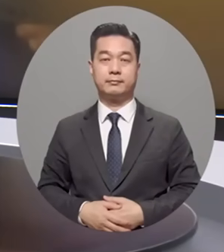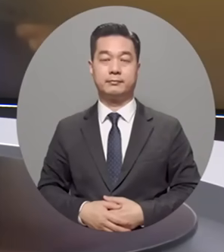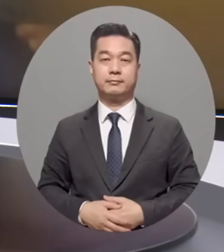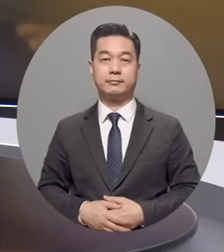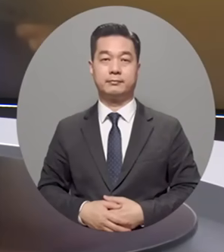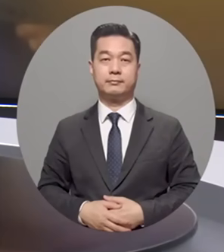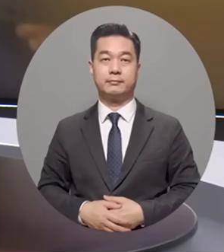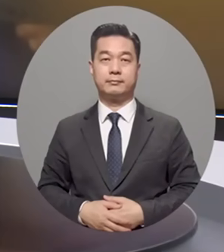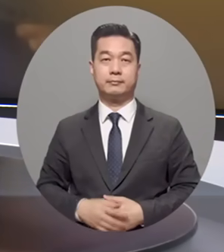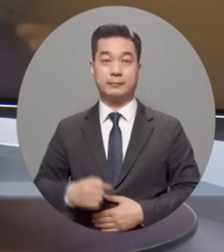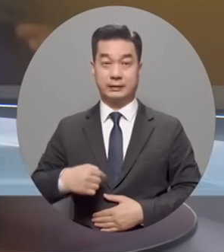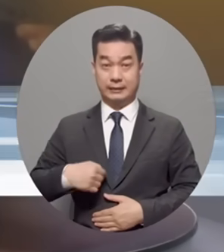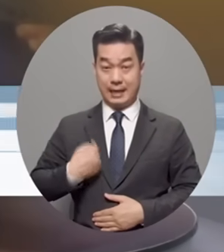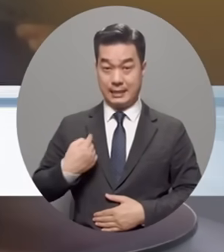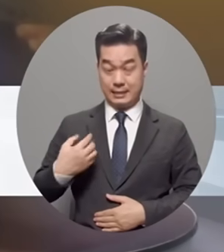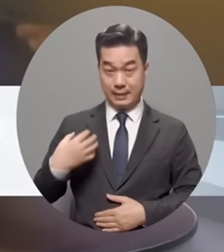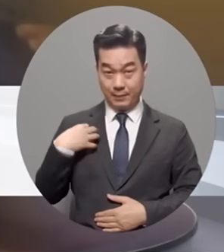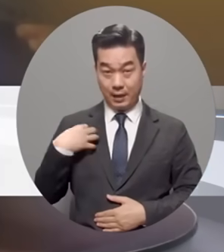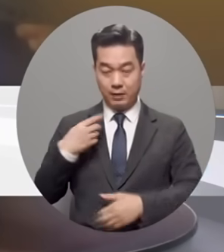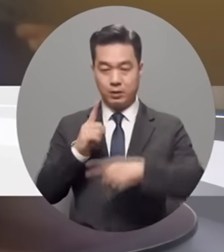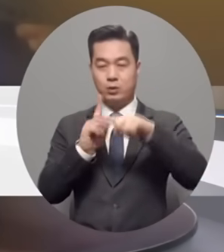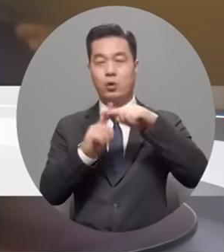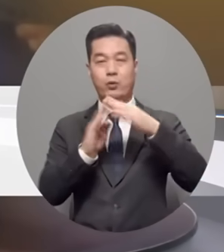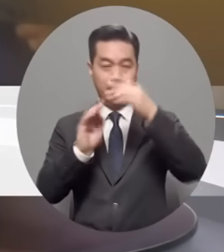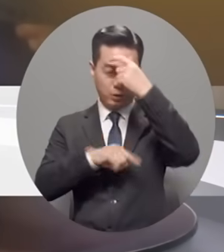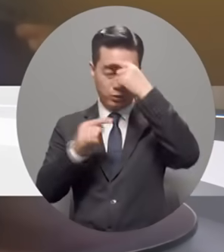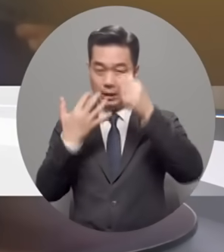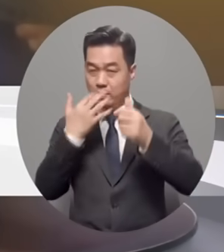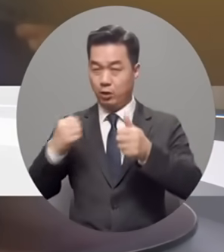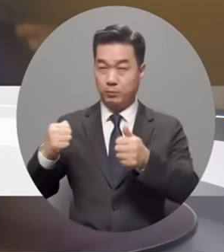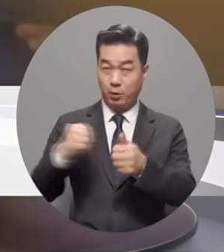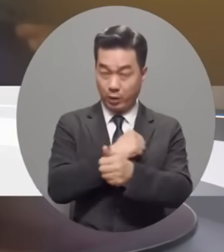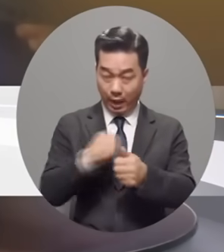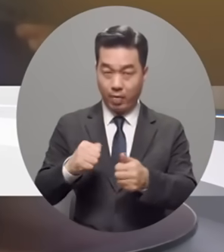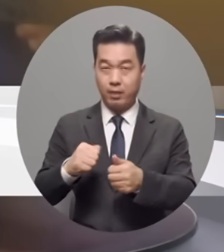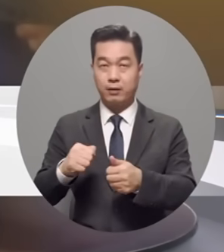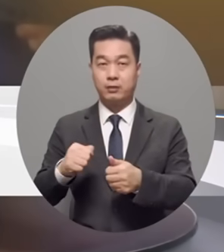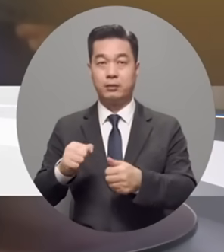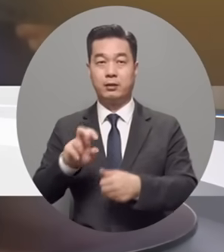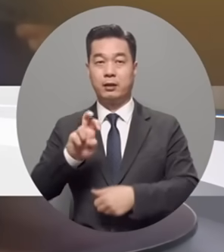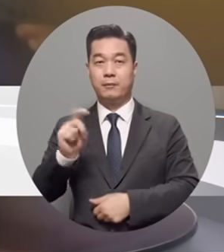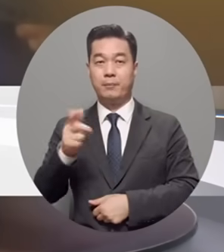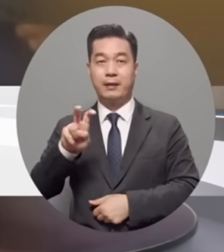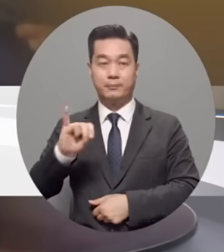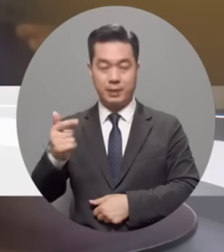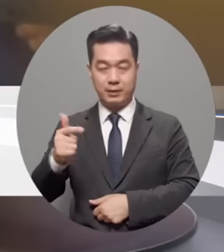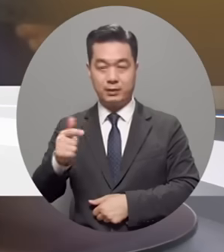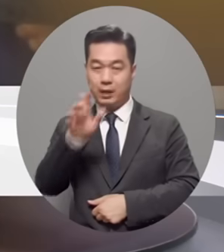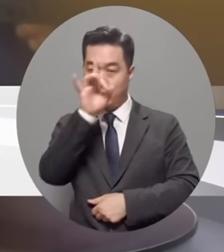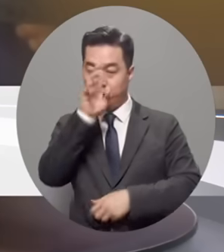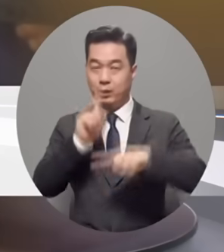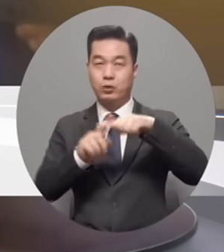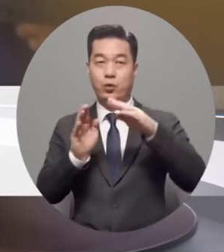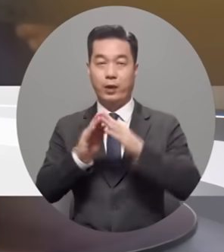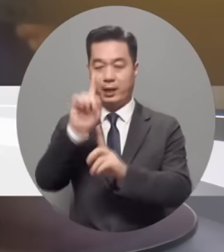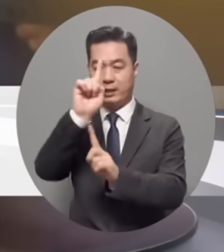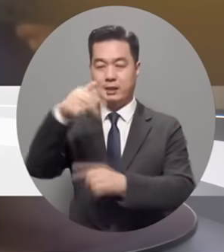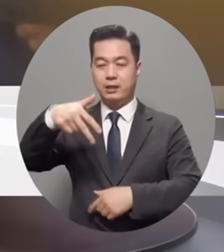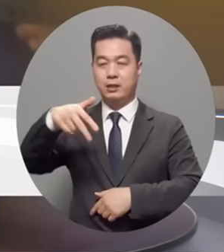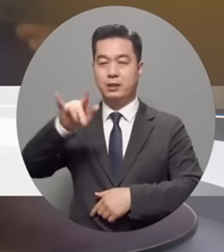자신이 이끄는 교회의 신도들을 상습적으로 성폭행했던 만민중앙교회 이재록 목사가 어제